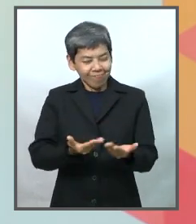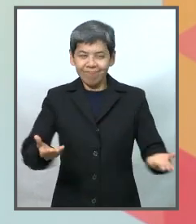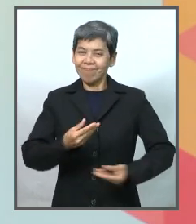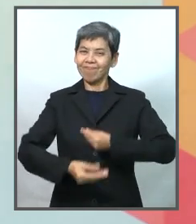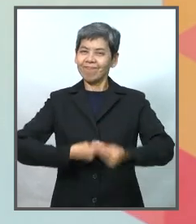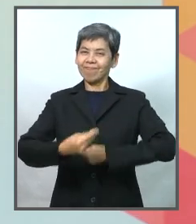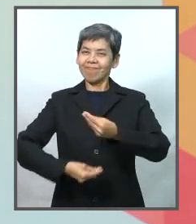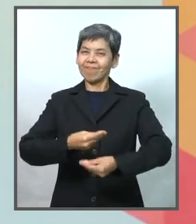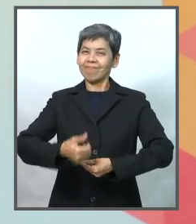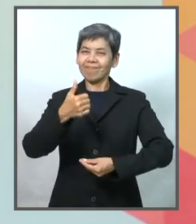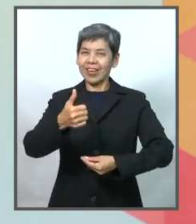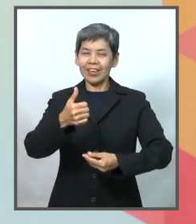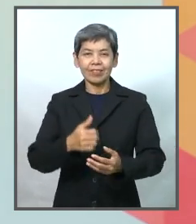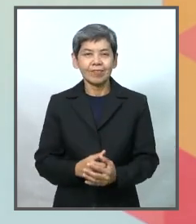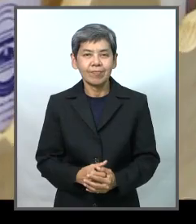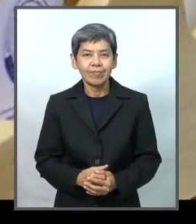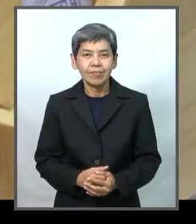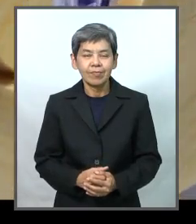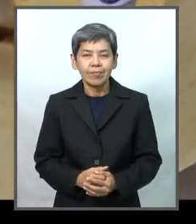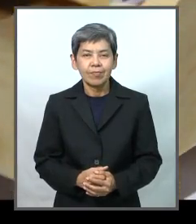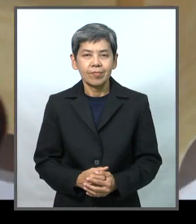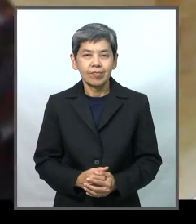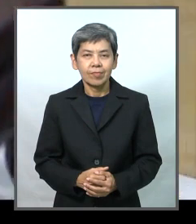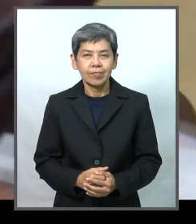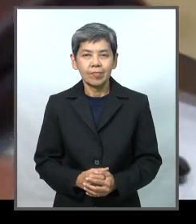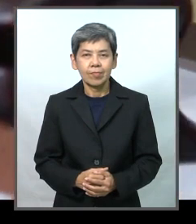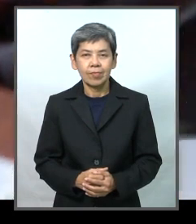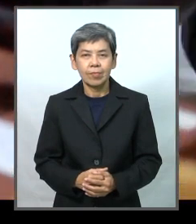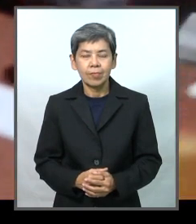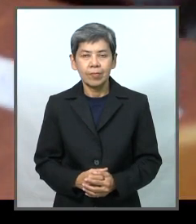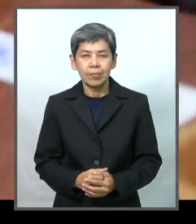างในการจำหน่ายสินค้าได้ดีครับ